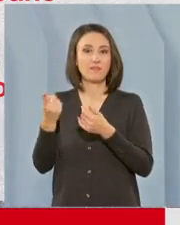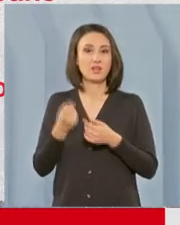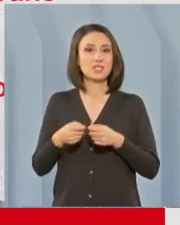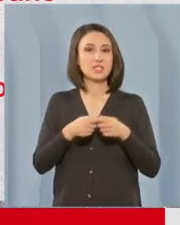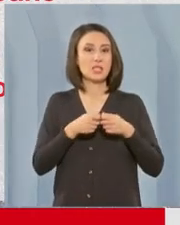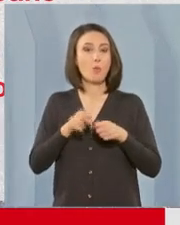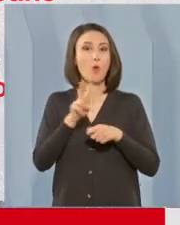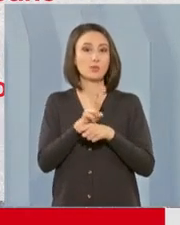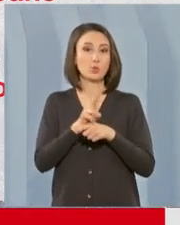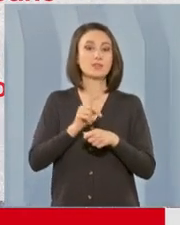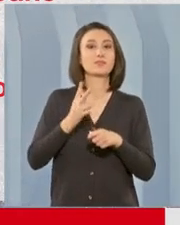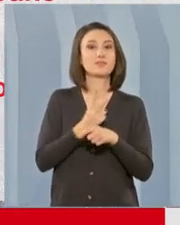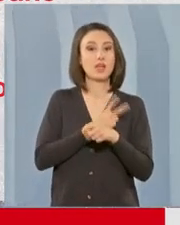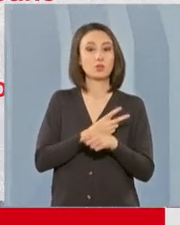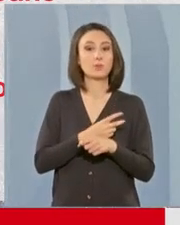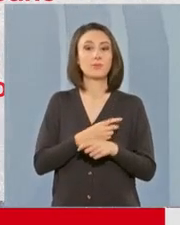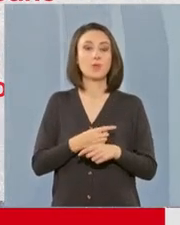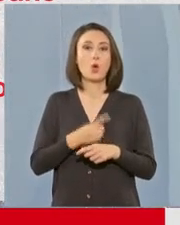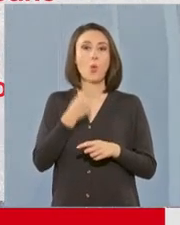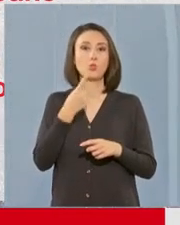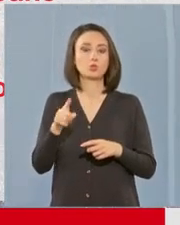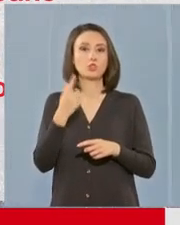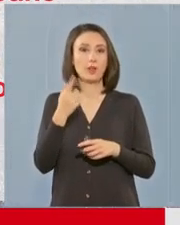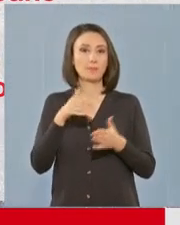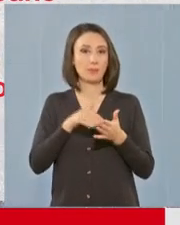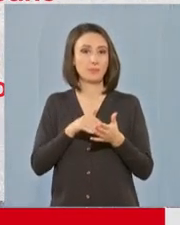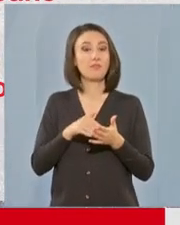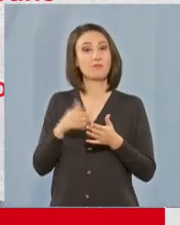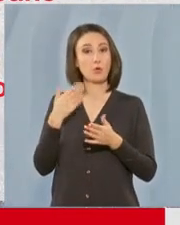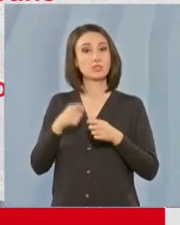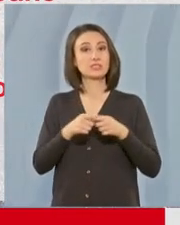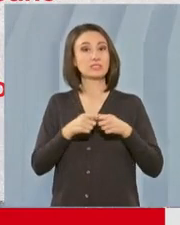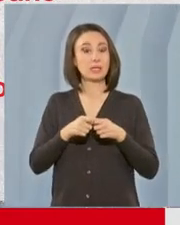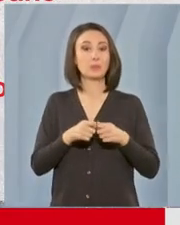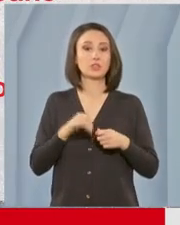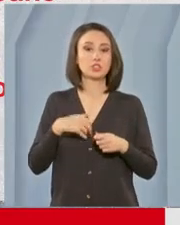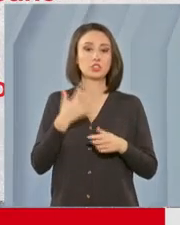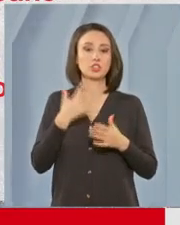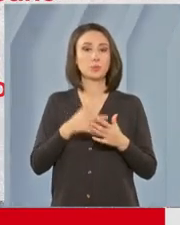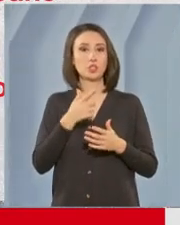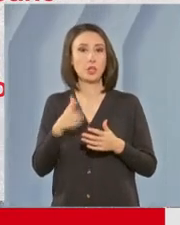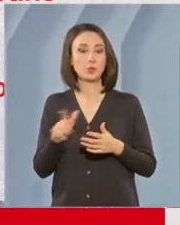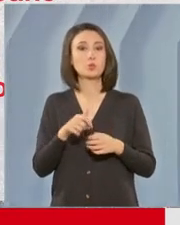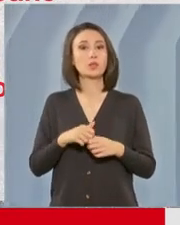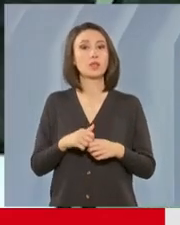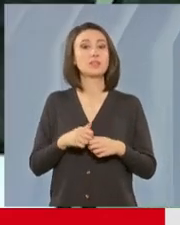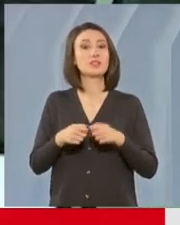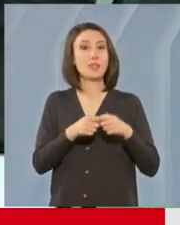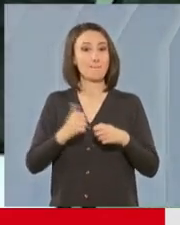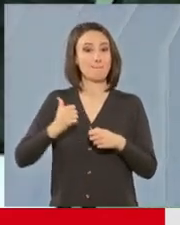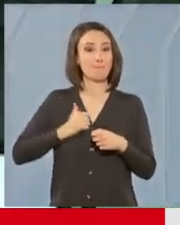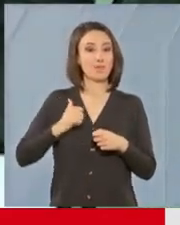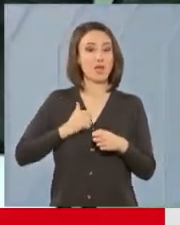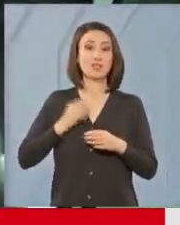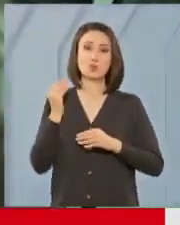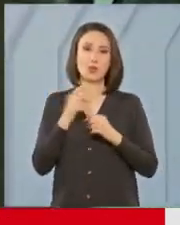asigurărilor de stat puțin peste 17000 provin din fostul sistem pentru agricultori iar 5700 din sistemul Militar iar